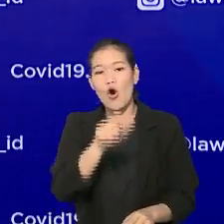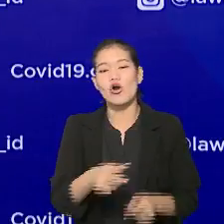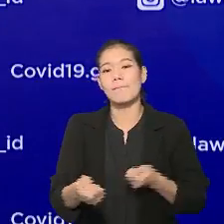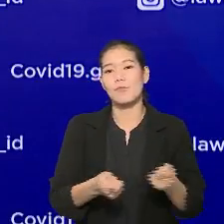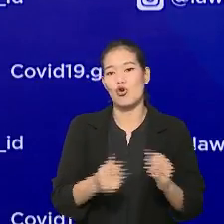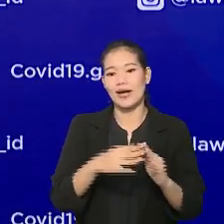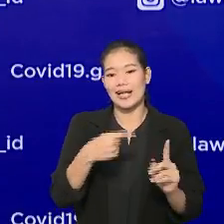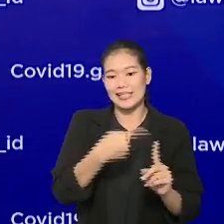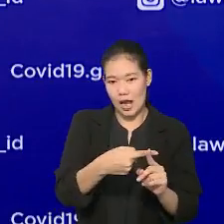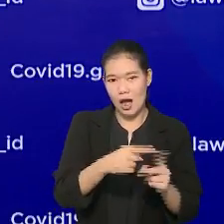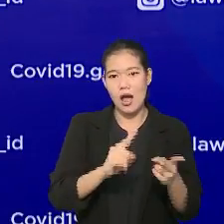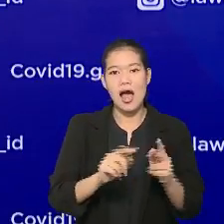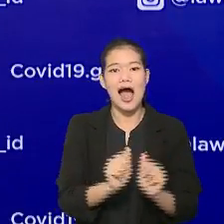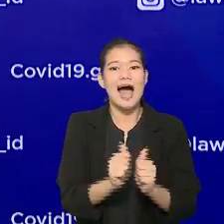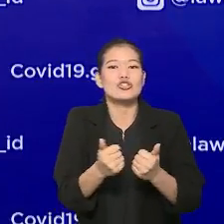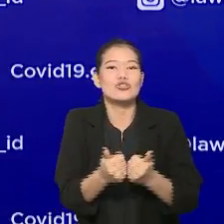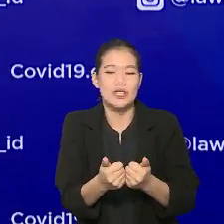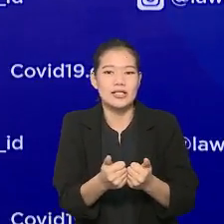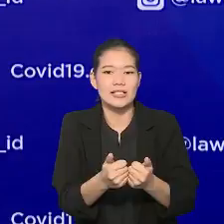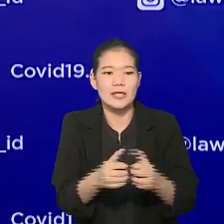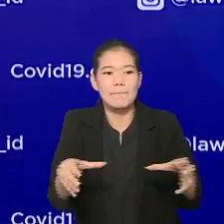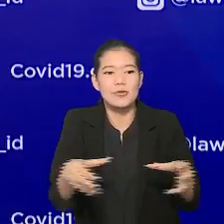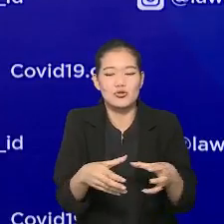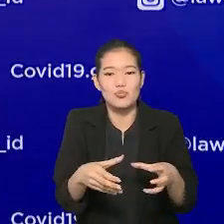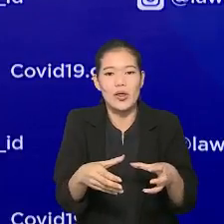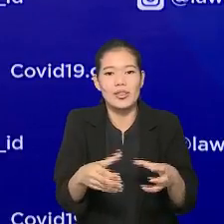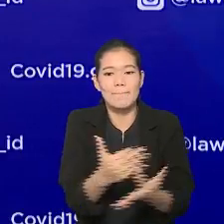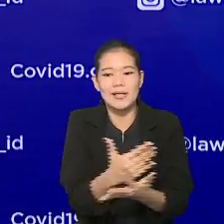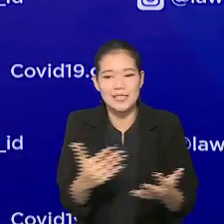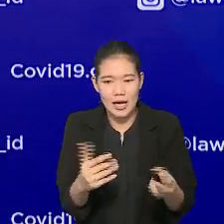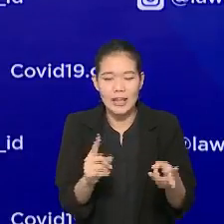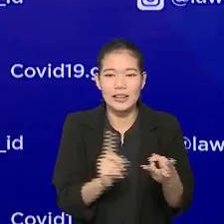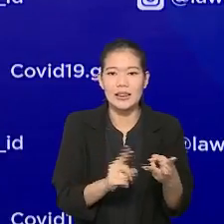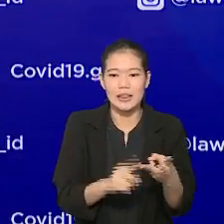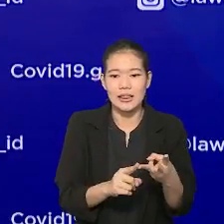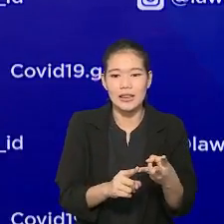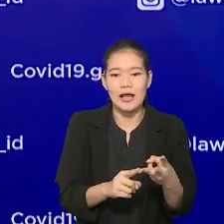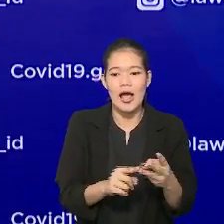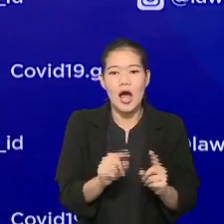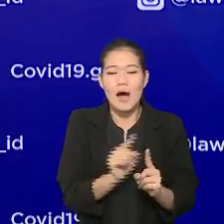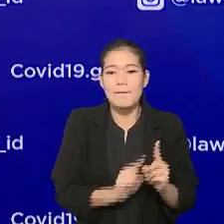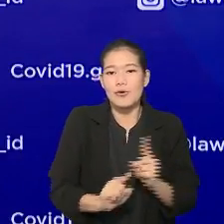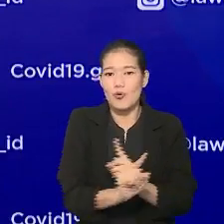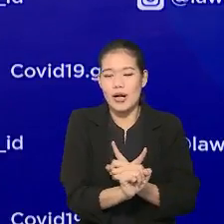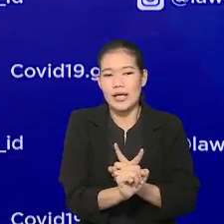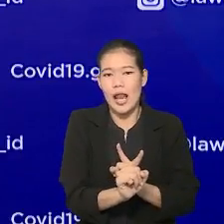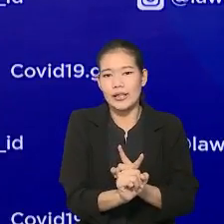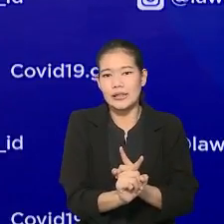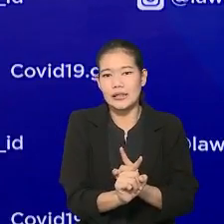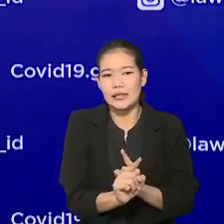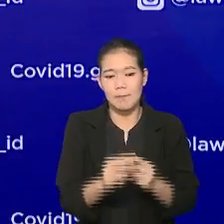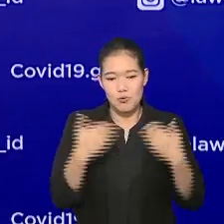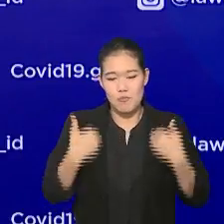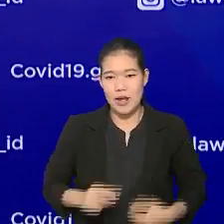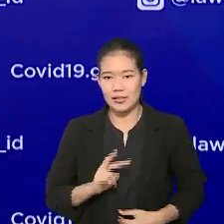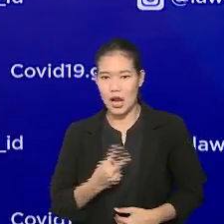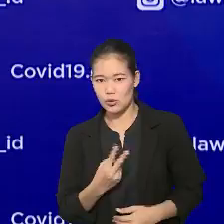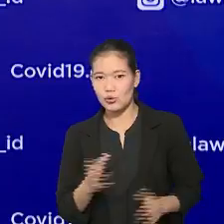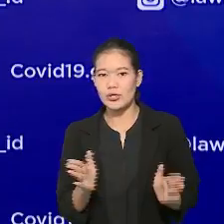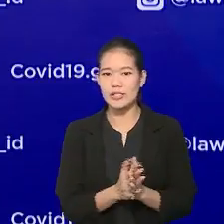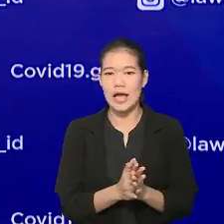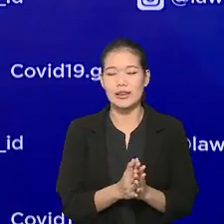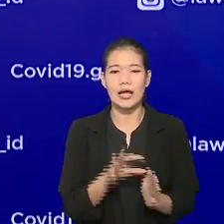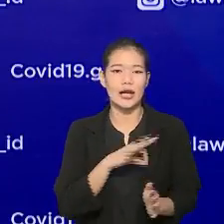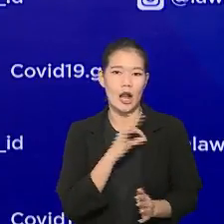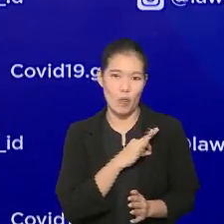gereja, asosiasi persekutuan gereja, duta perubahan perilaku, maupun relawan. Setelah Satgas